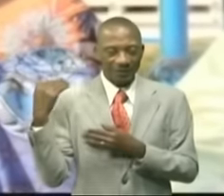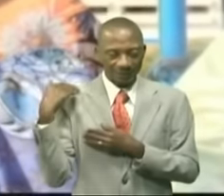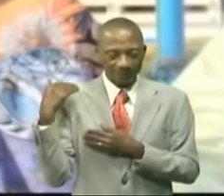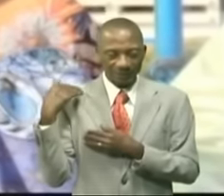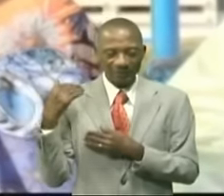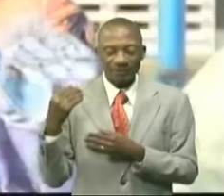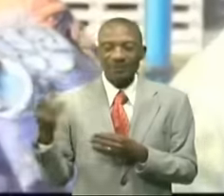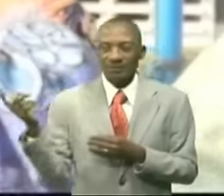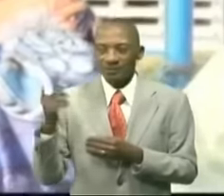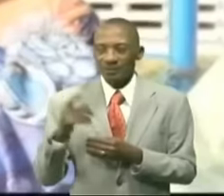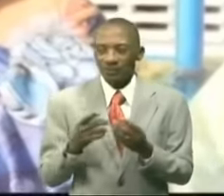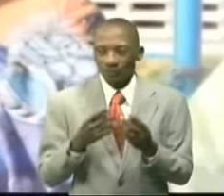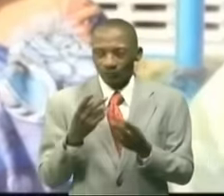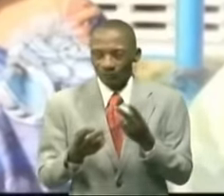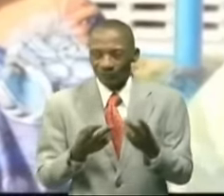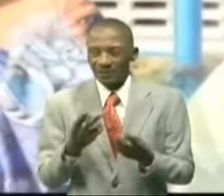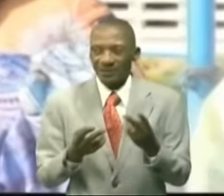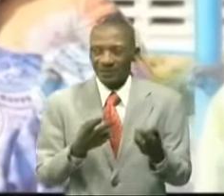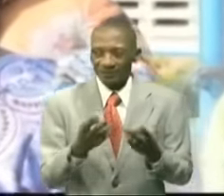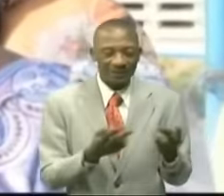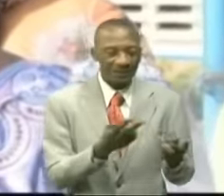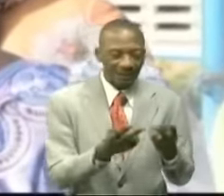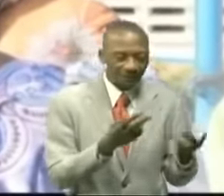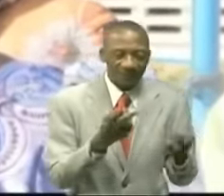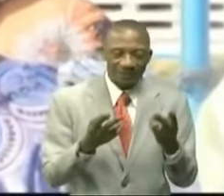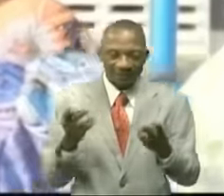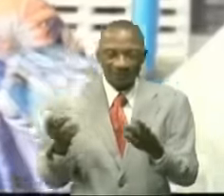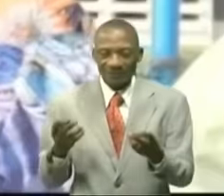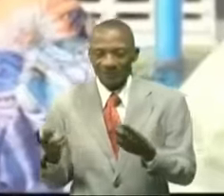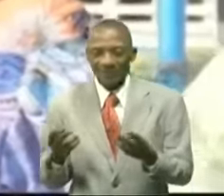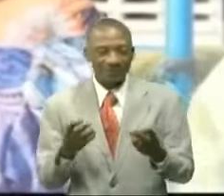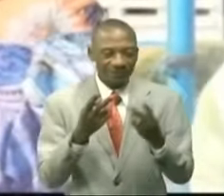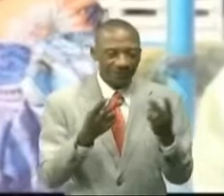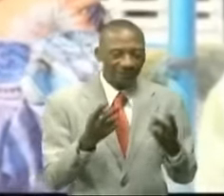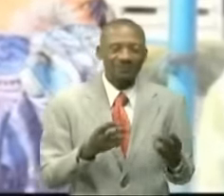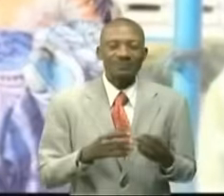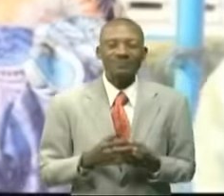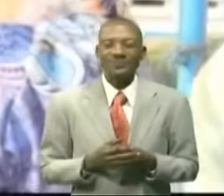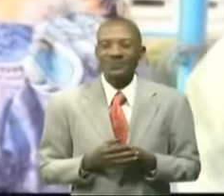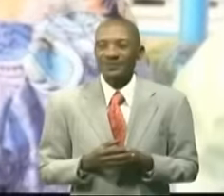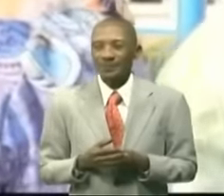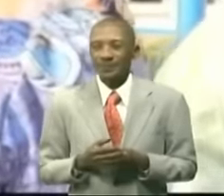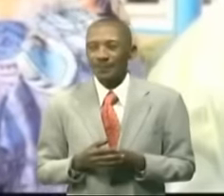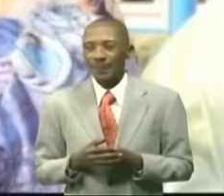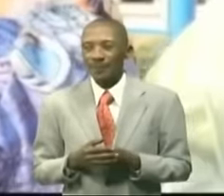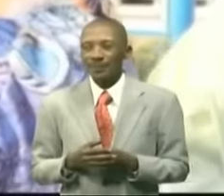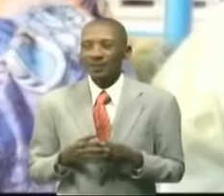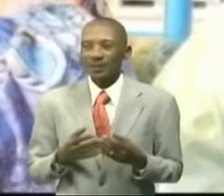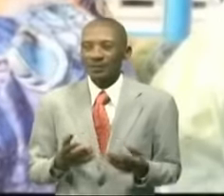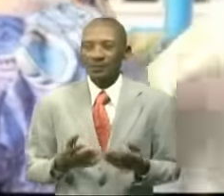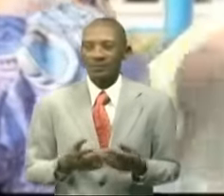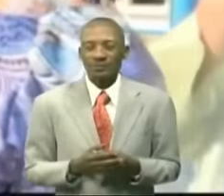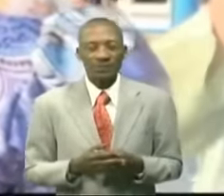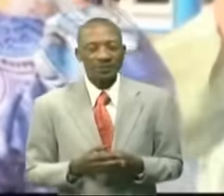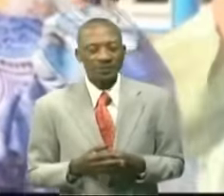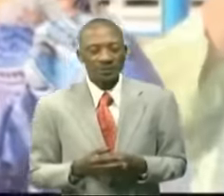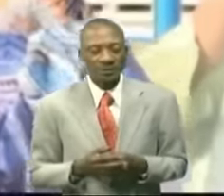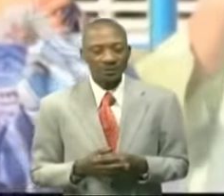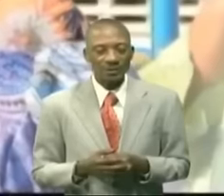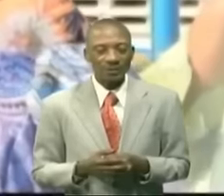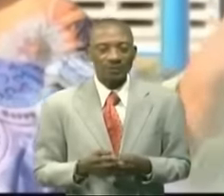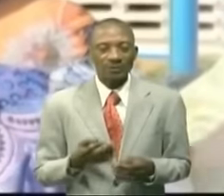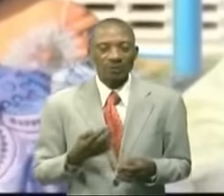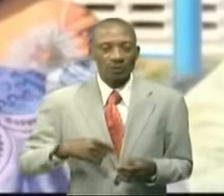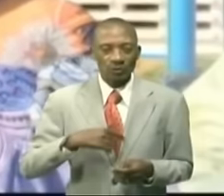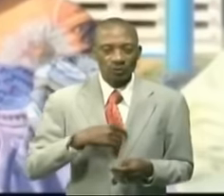Madame Emmanuelle Nzadi. Pour faire l'état des lieux des déplacés internes, des déplacés de guerre, et aussi un état